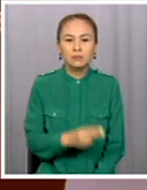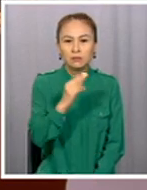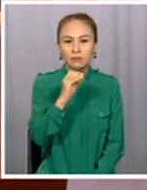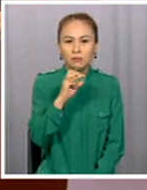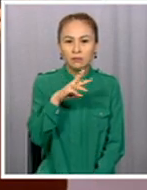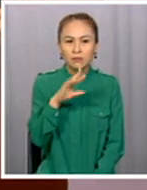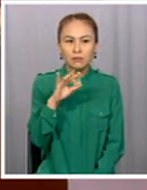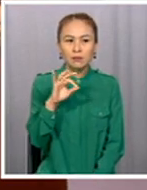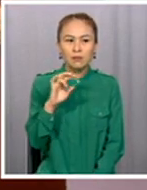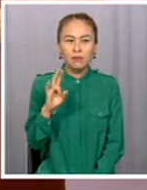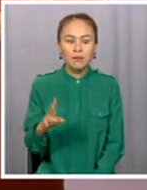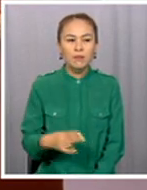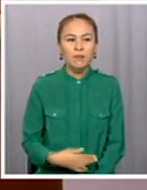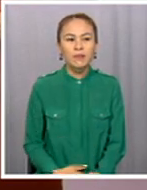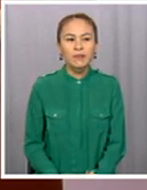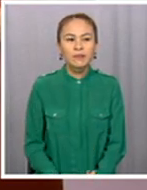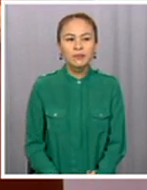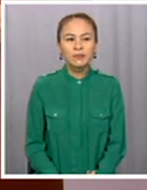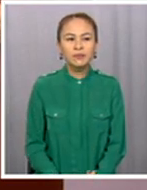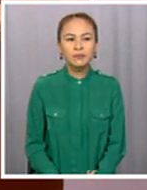Чемпион.